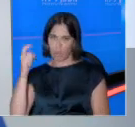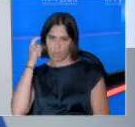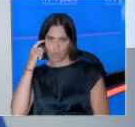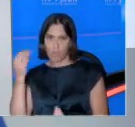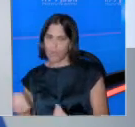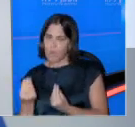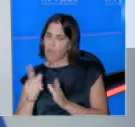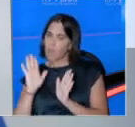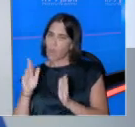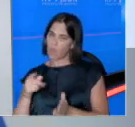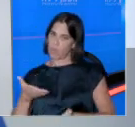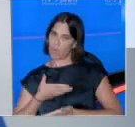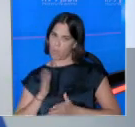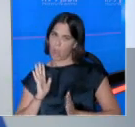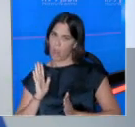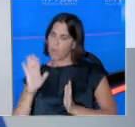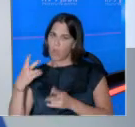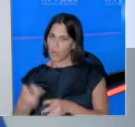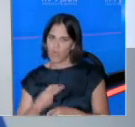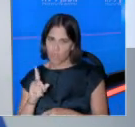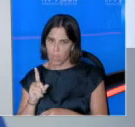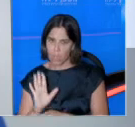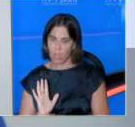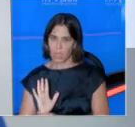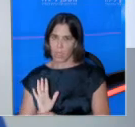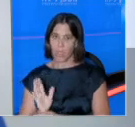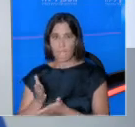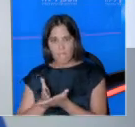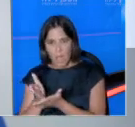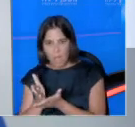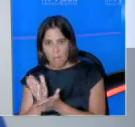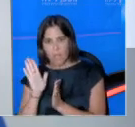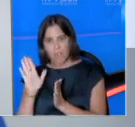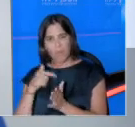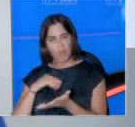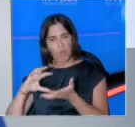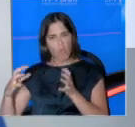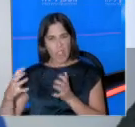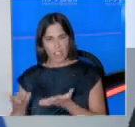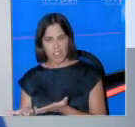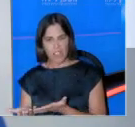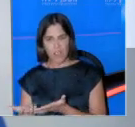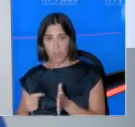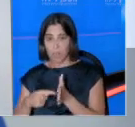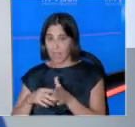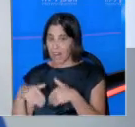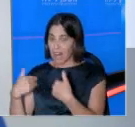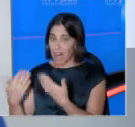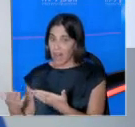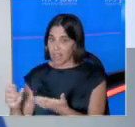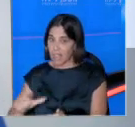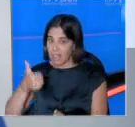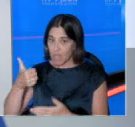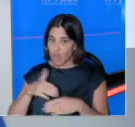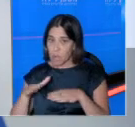דבר מאוד לא מקובל, מאוד לא שגרתי, והאמת, גם מאוד מעוות, כי לתת את הראשות